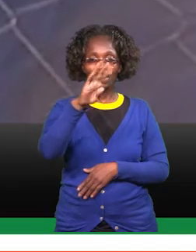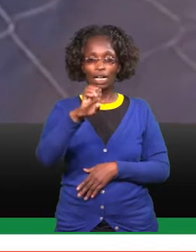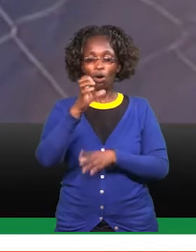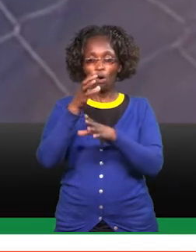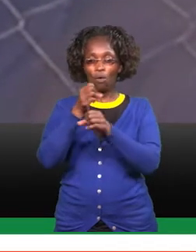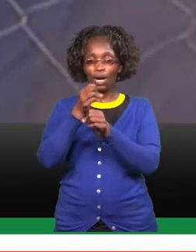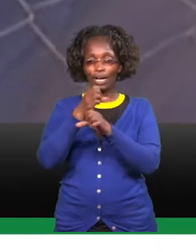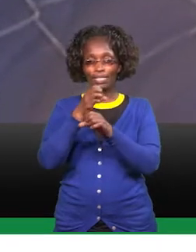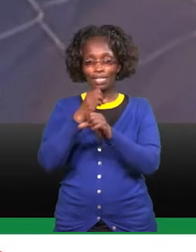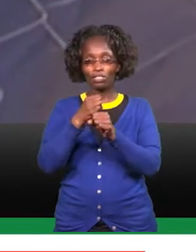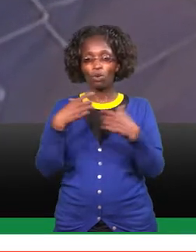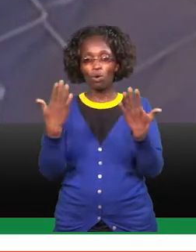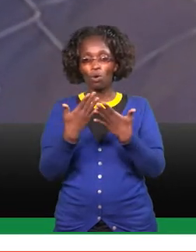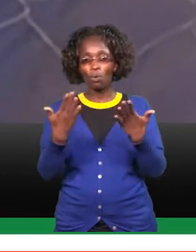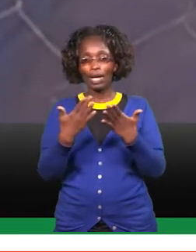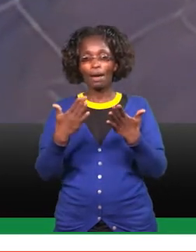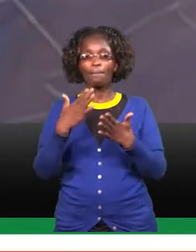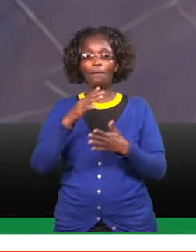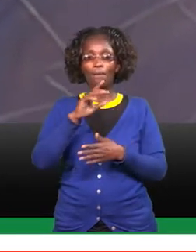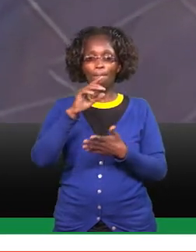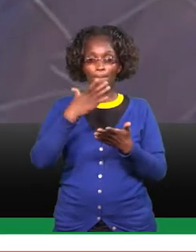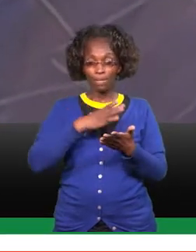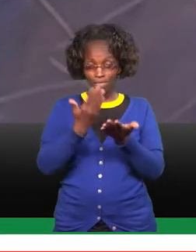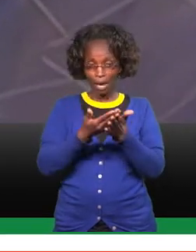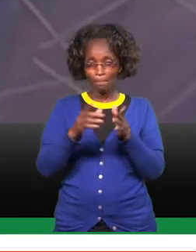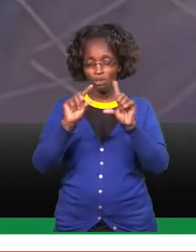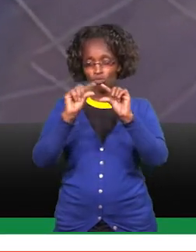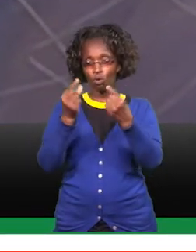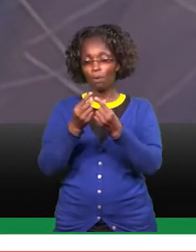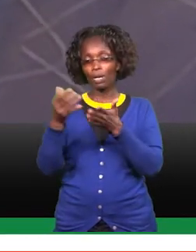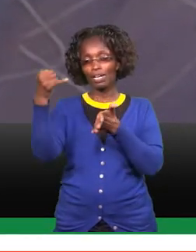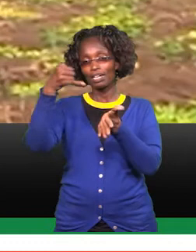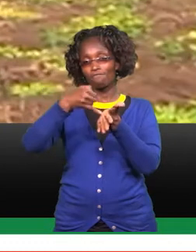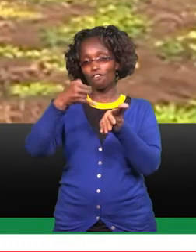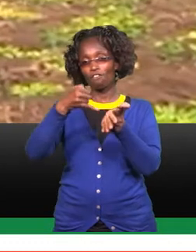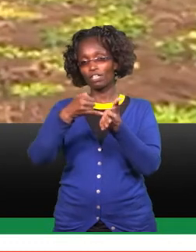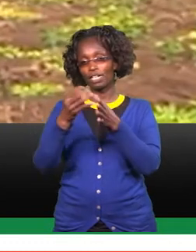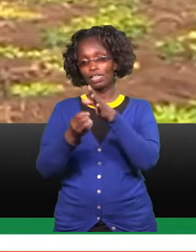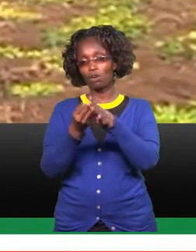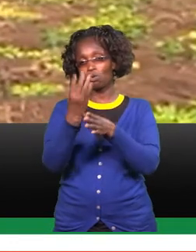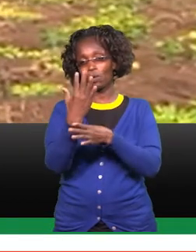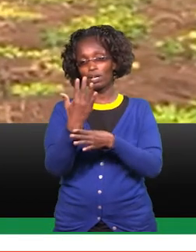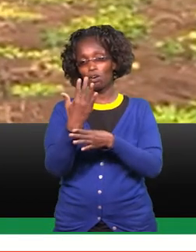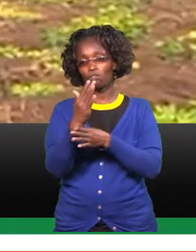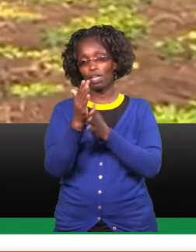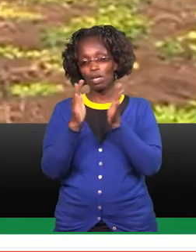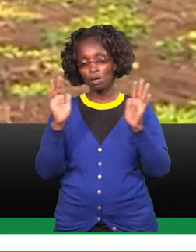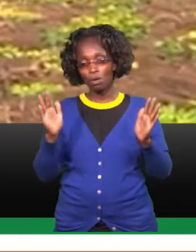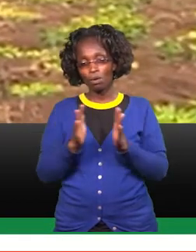wakulima 660 watahusishwa katika shughuli ya upanzi wa njugu na mbazi. Mpaka saizi tunataka